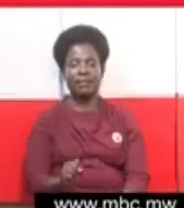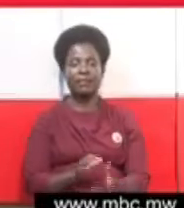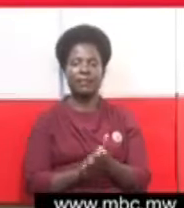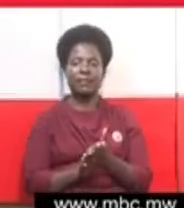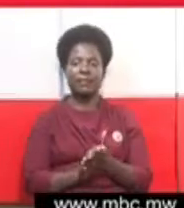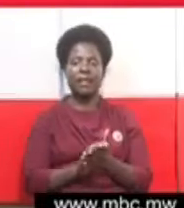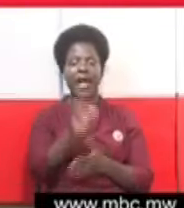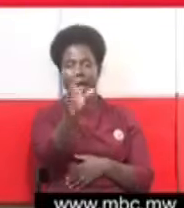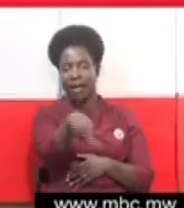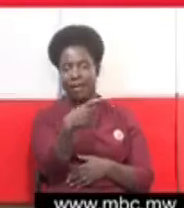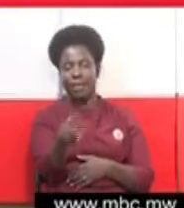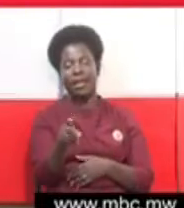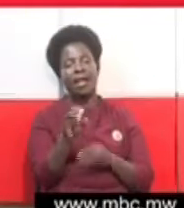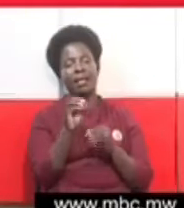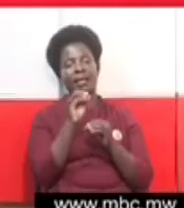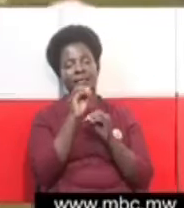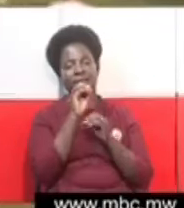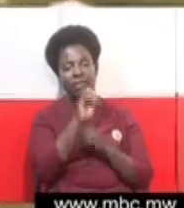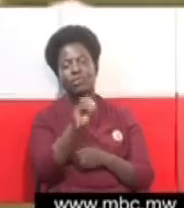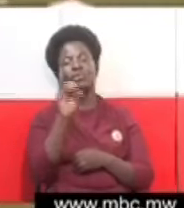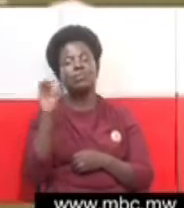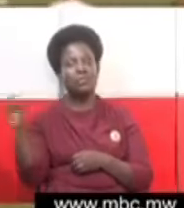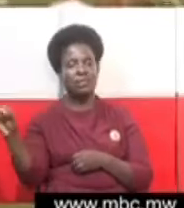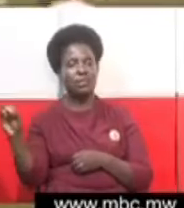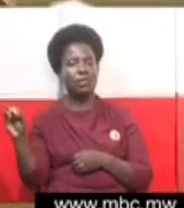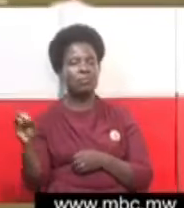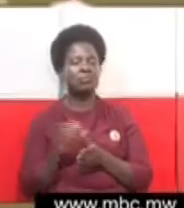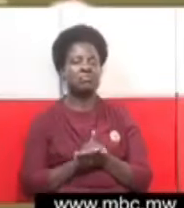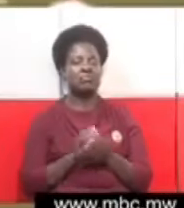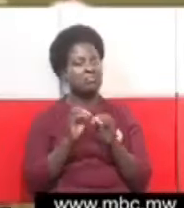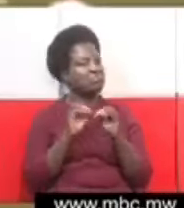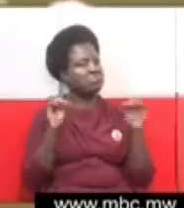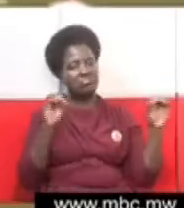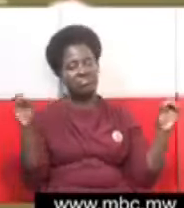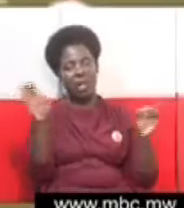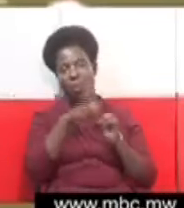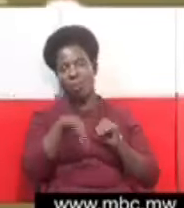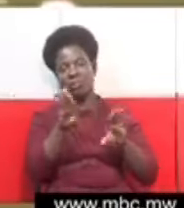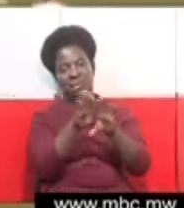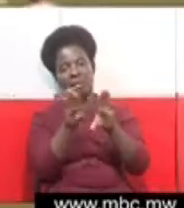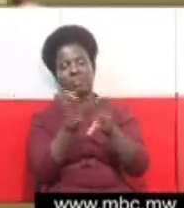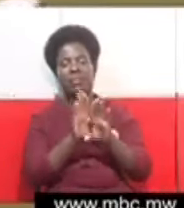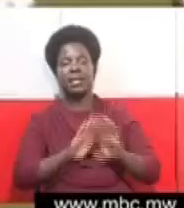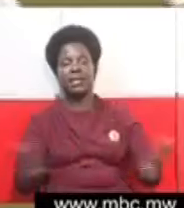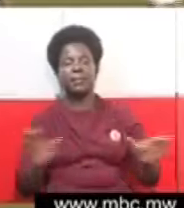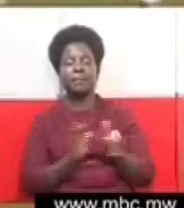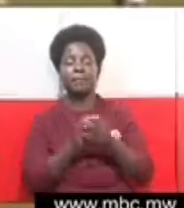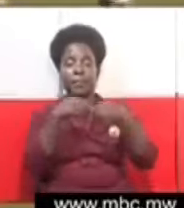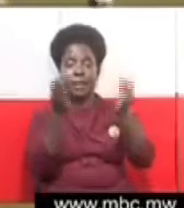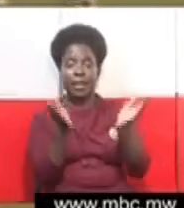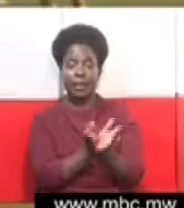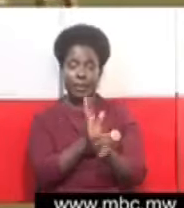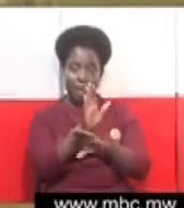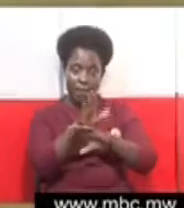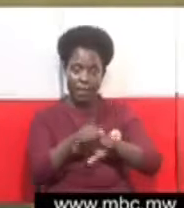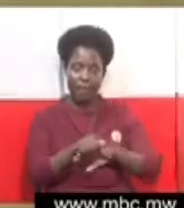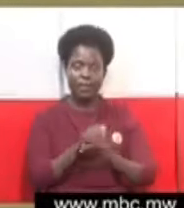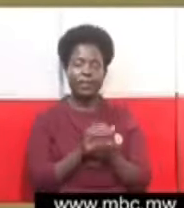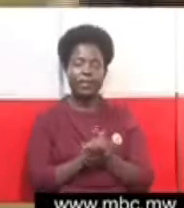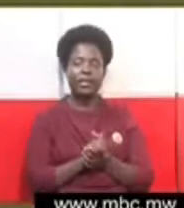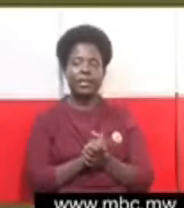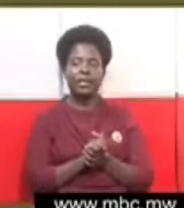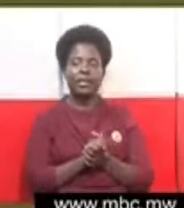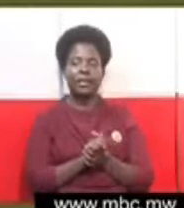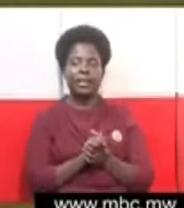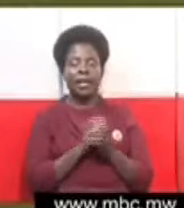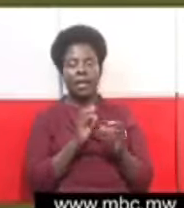alero pabwalo la mpira ku Chiwembe. Kutsatira kufanana mphamvuku timu ya Bangwe